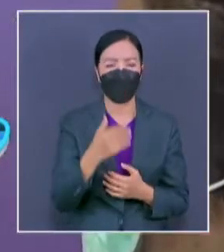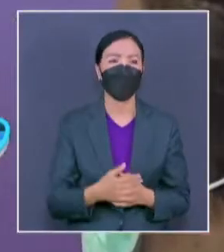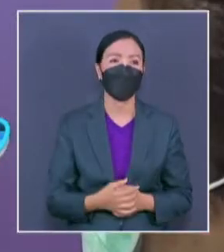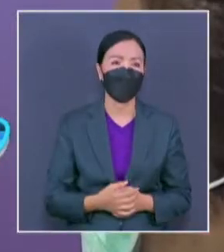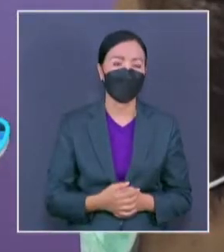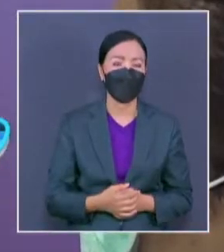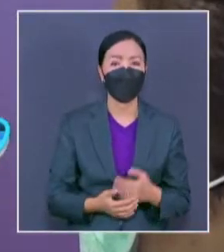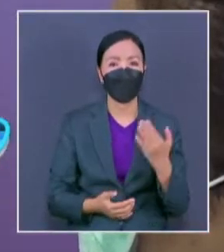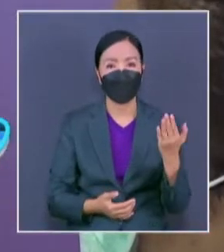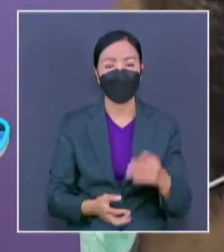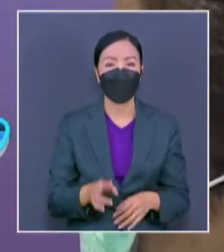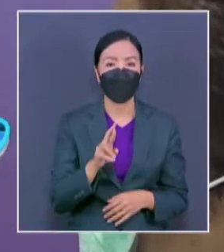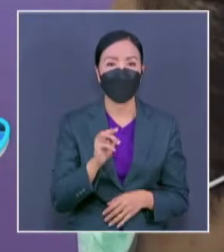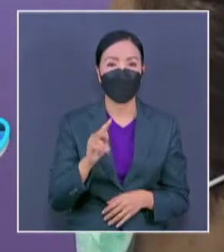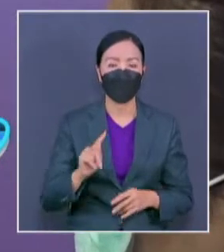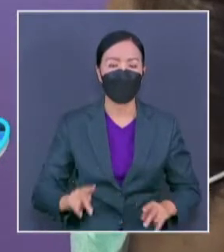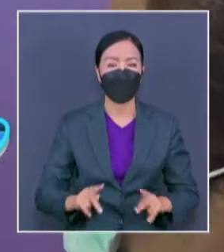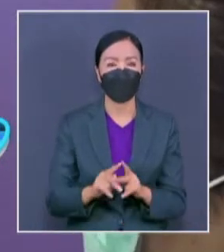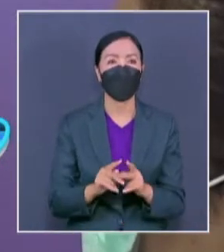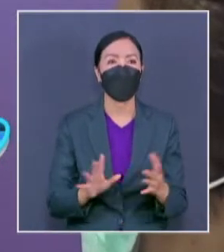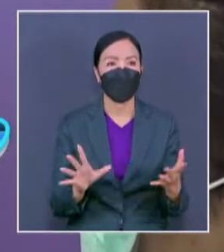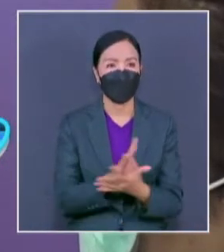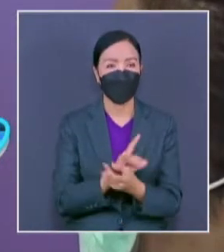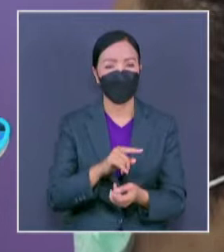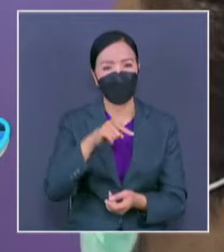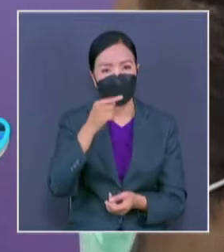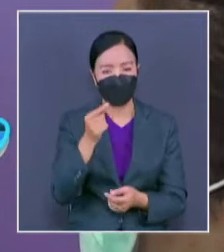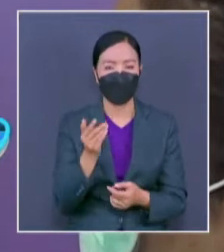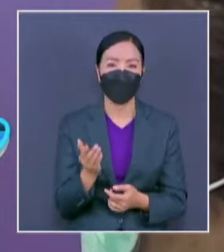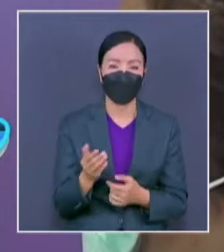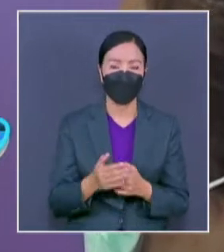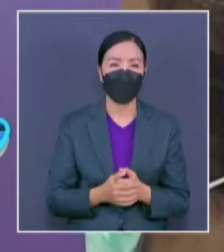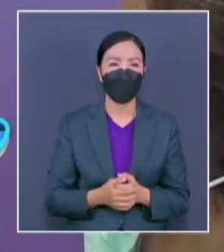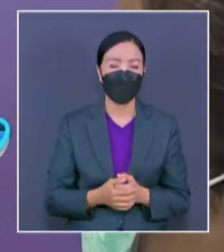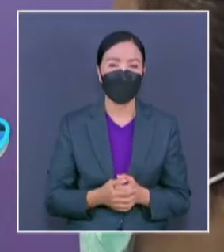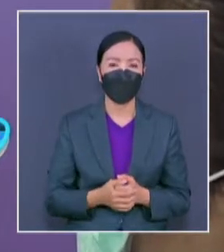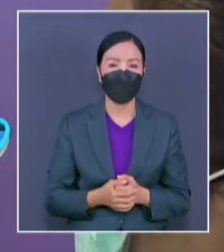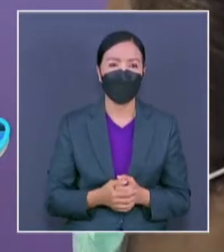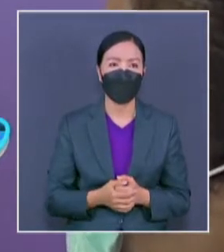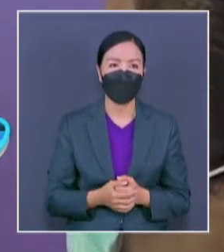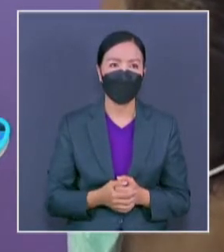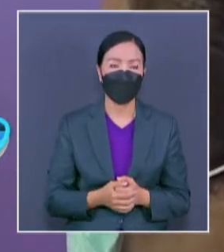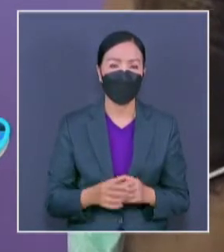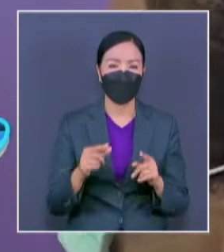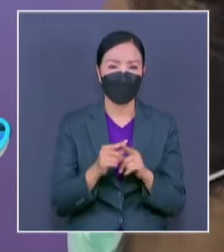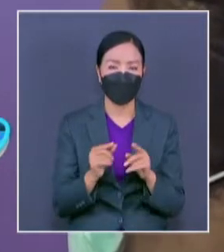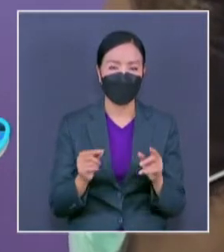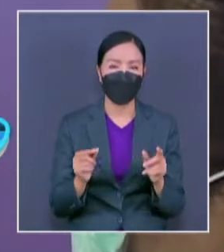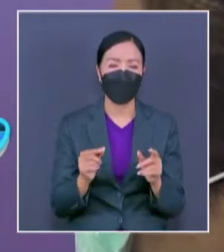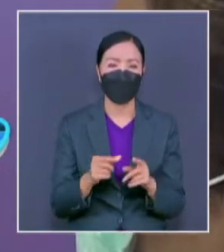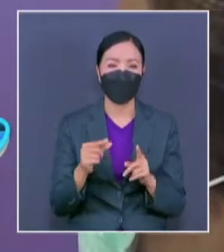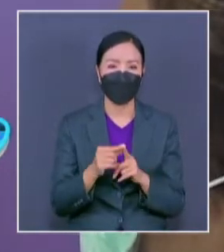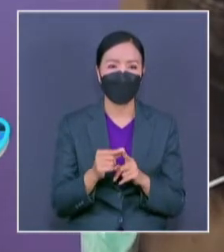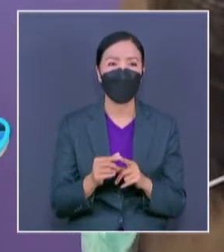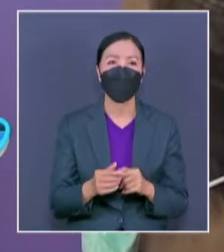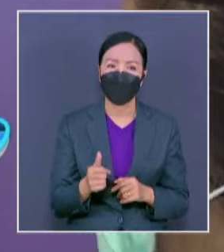ฒนธรรมท่านก็ยังได้กล่าวถึงเรื่องนี้นะครับว่ากรณีนี้เนี่ยยังสามารถใช้ทับศัพท์ว่ากรุงเทพมหาน